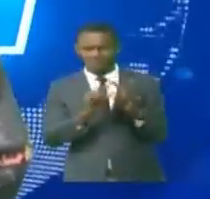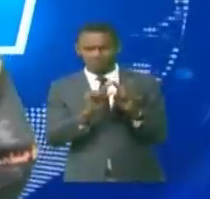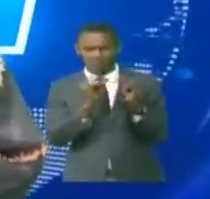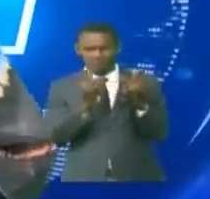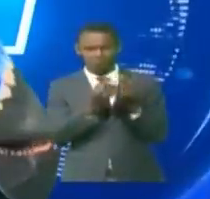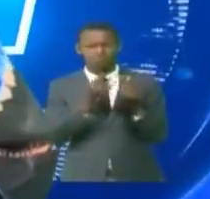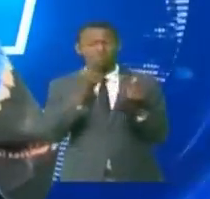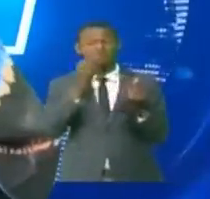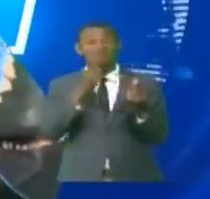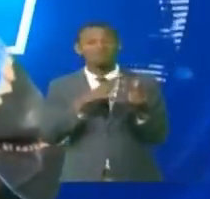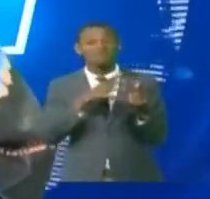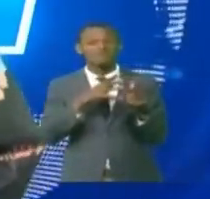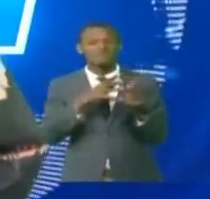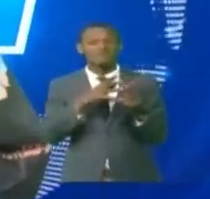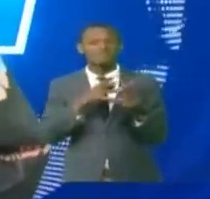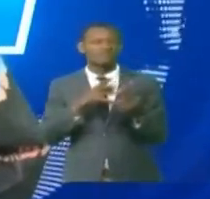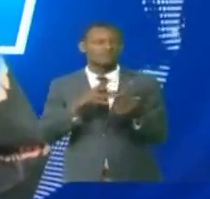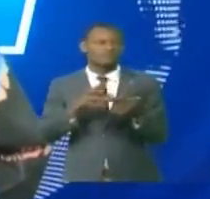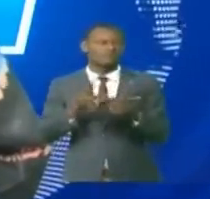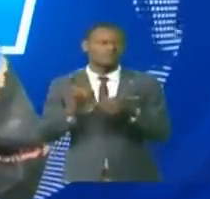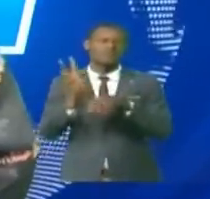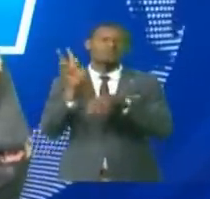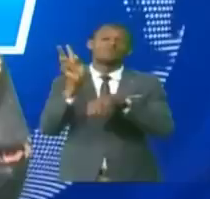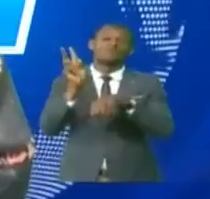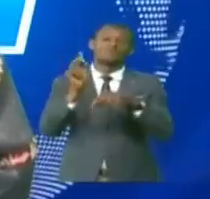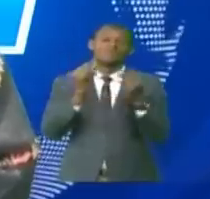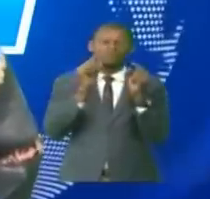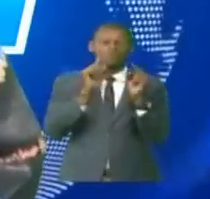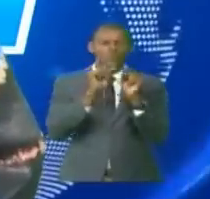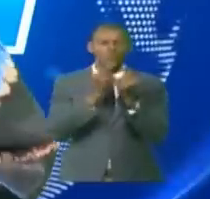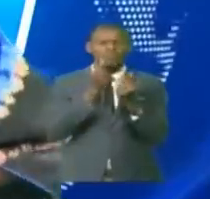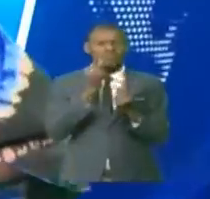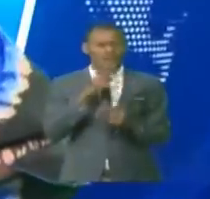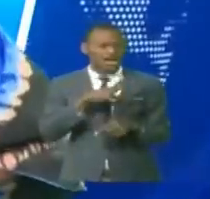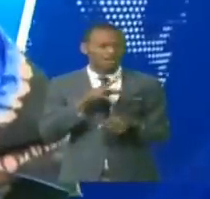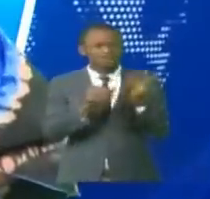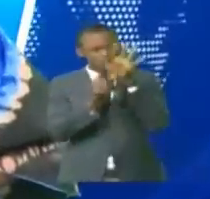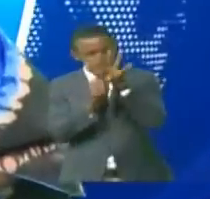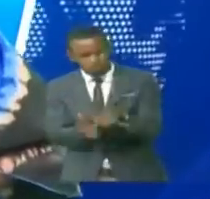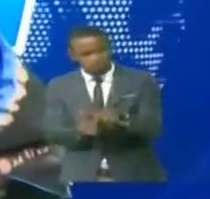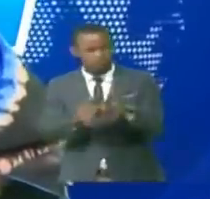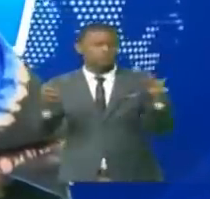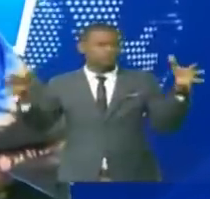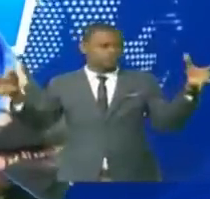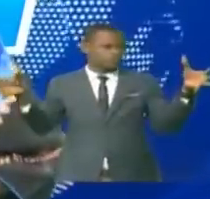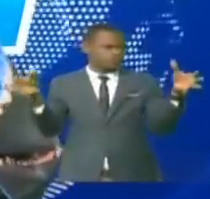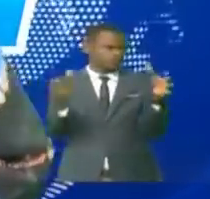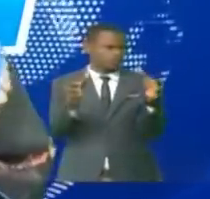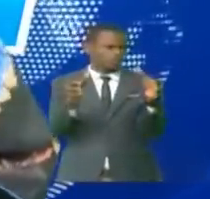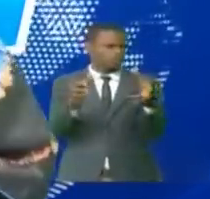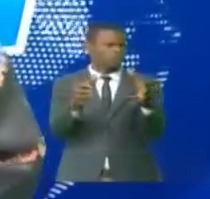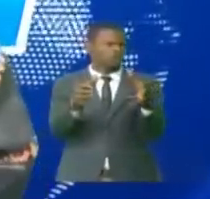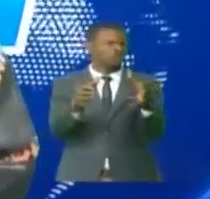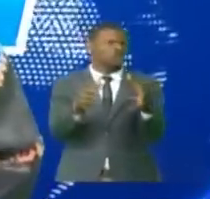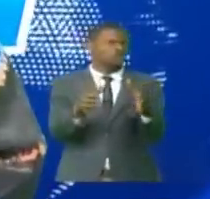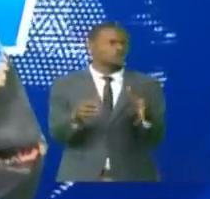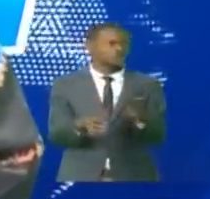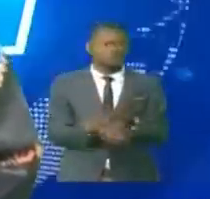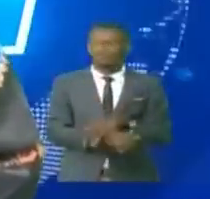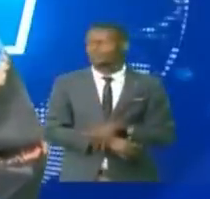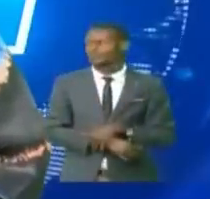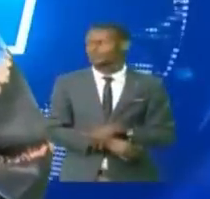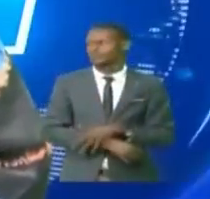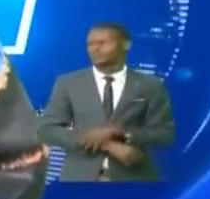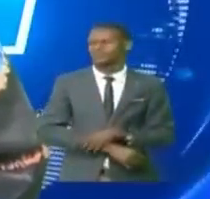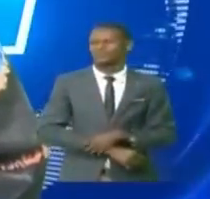femmes marginalisées et délaissées s'engage dans la lutte pour le leadership féminin positif. Elles ont exprimé cette